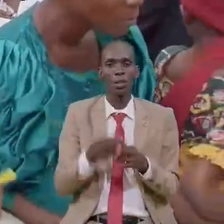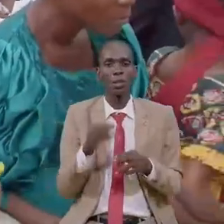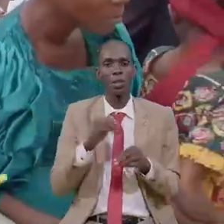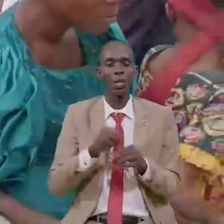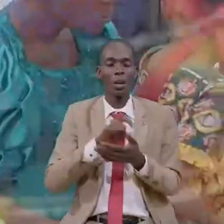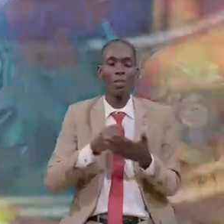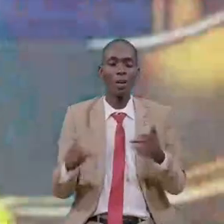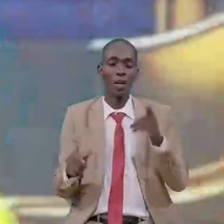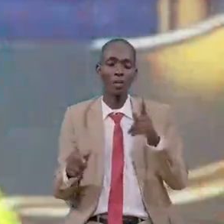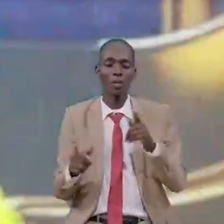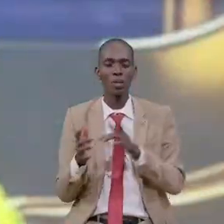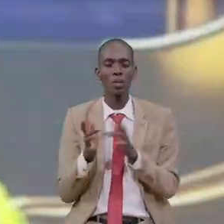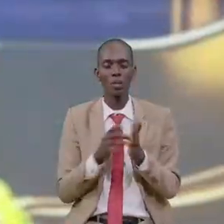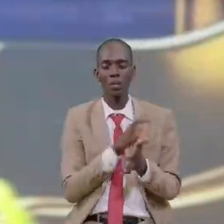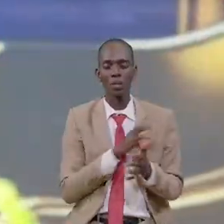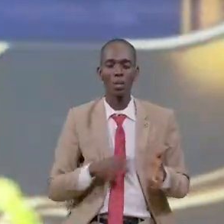mais cette